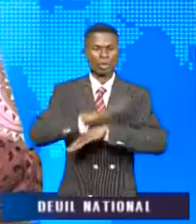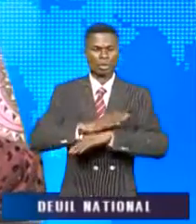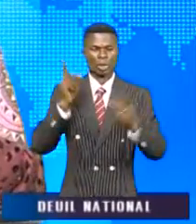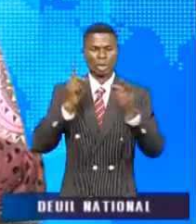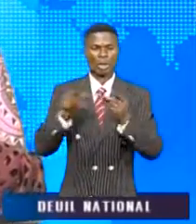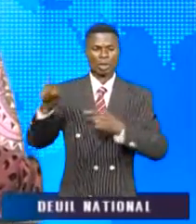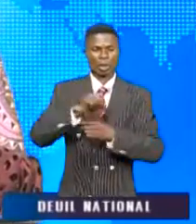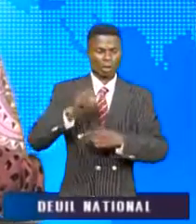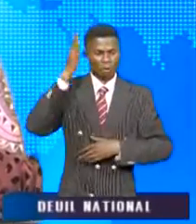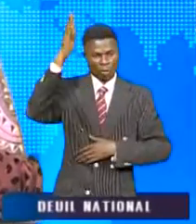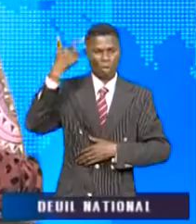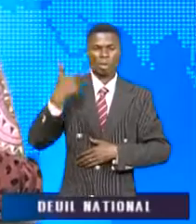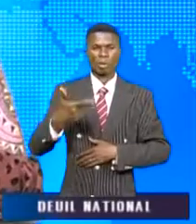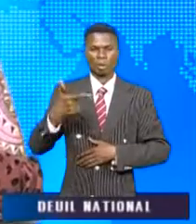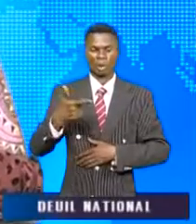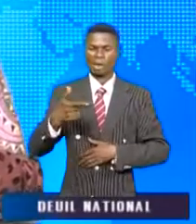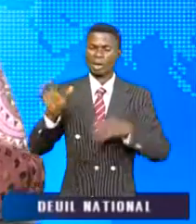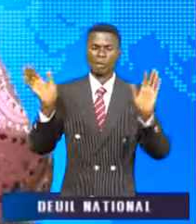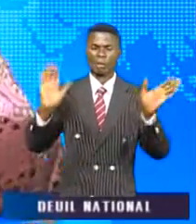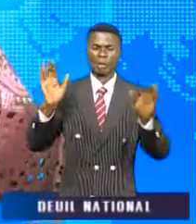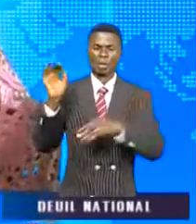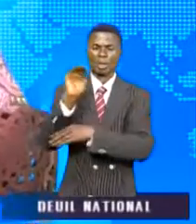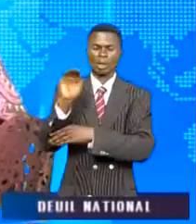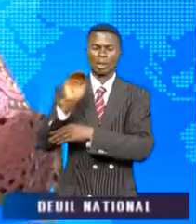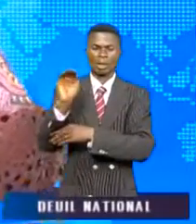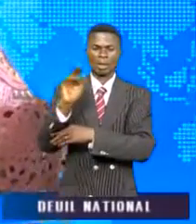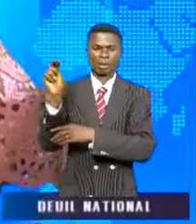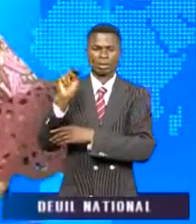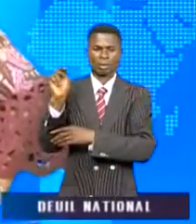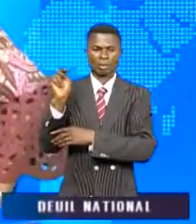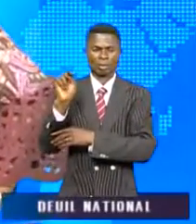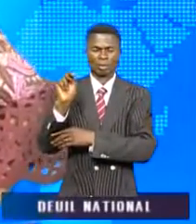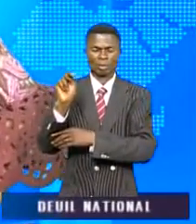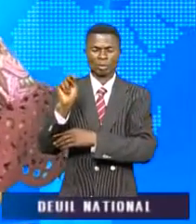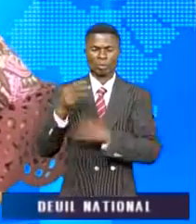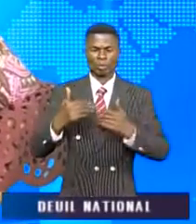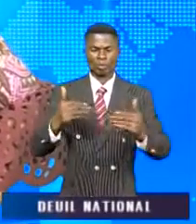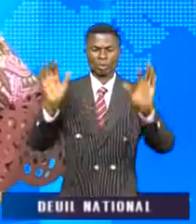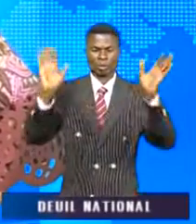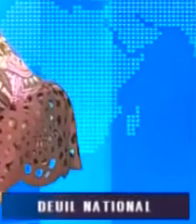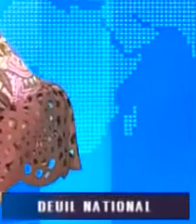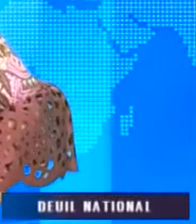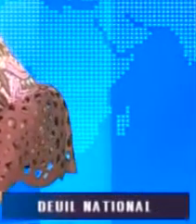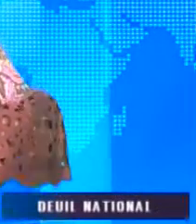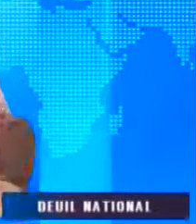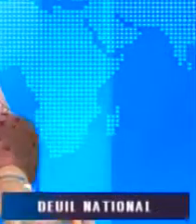retrouver mardi prochain, Inch'Allah, sur la même chaîne. Très bon type de programme sur la chaîne nationale. Au revoir.